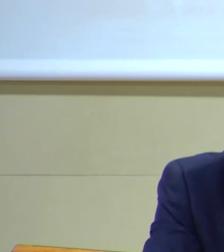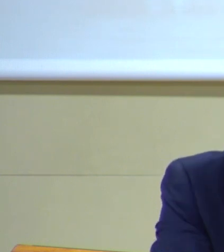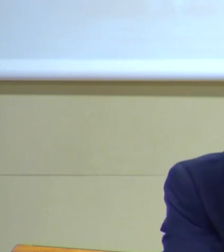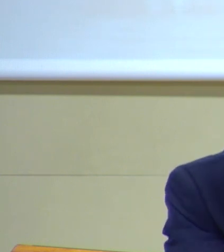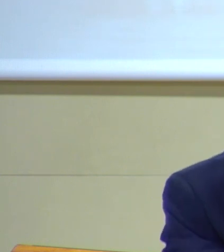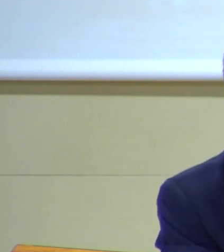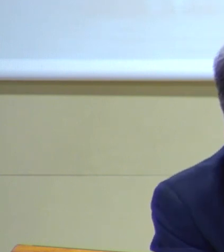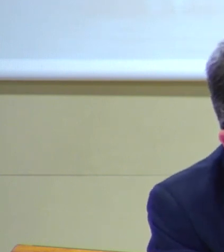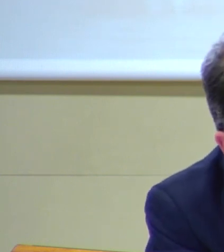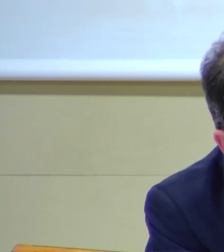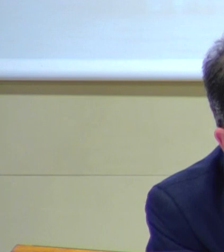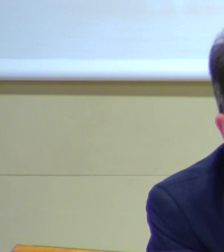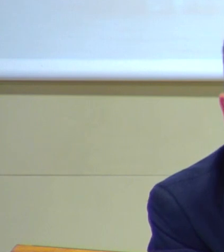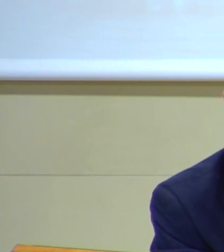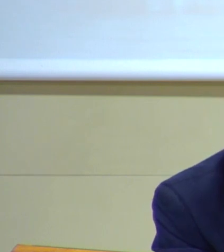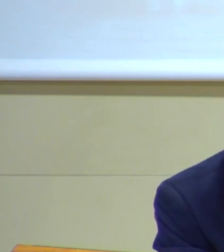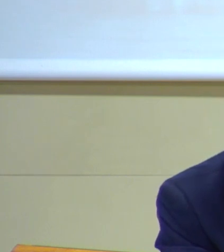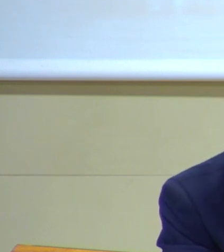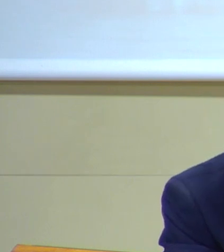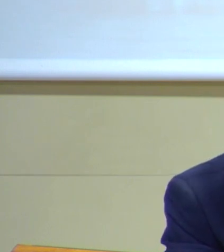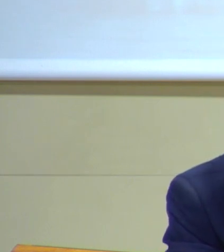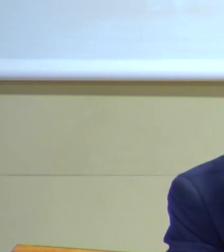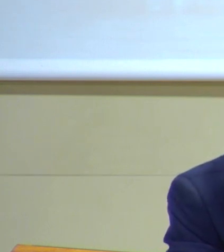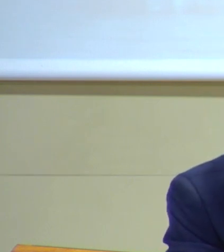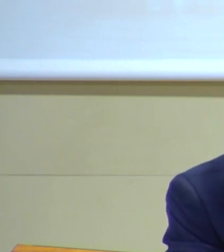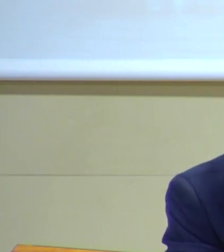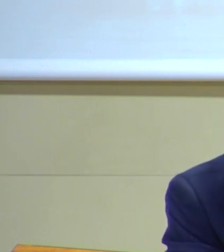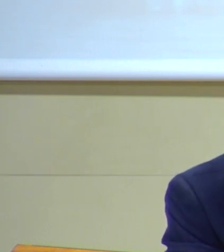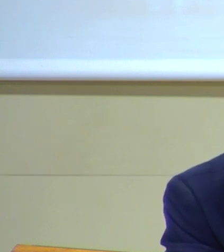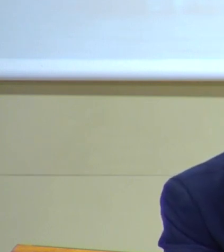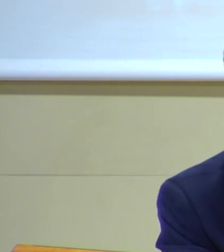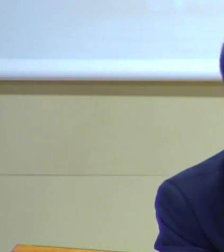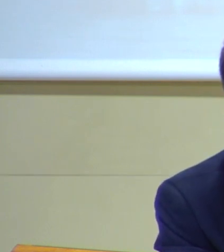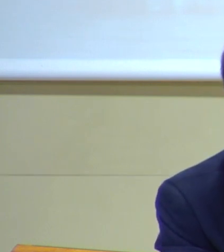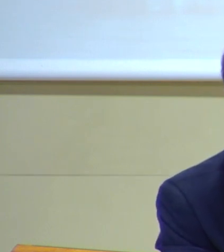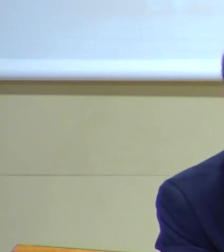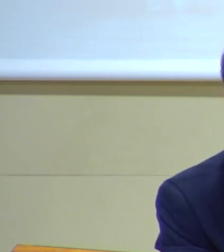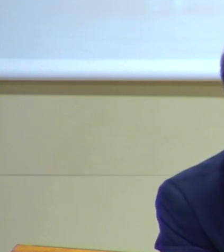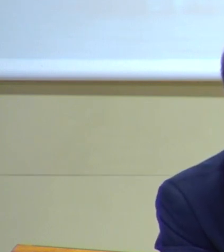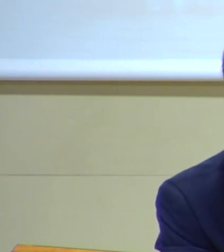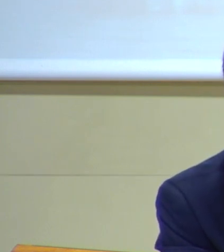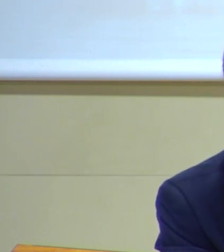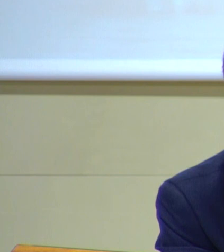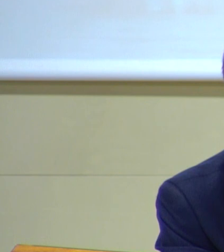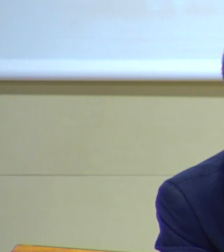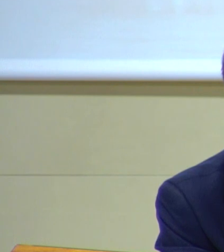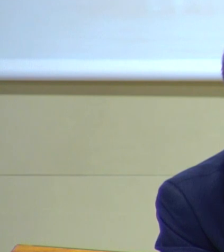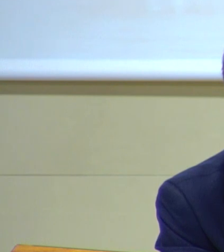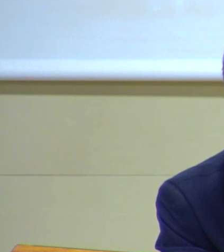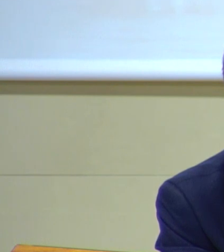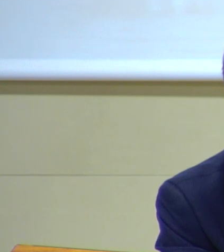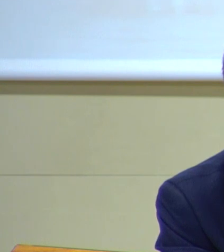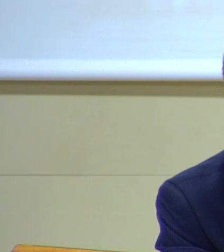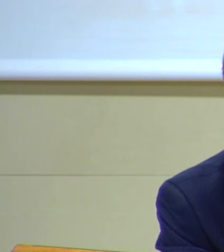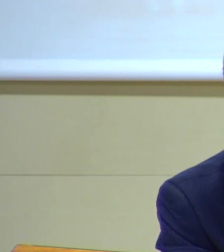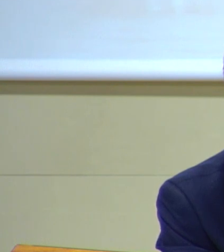créée ah oui en plus d'admirateurs effectivement a été créé pour consolider la